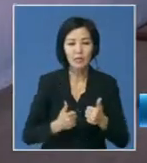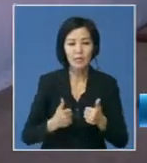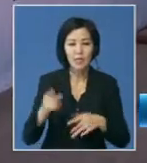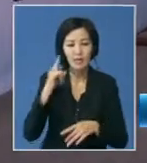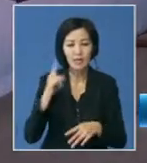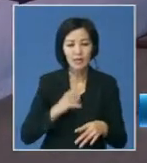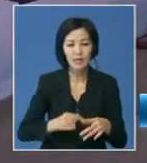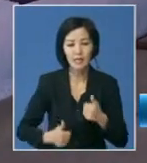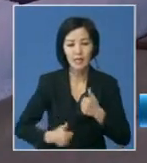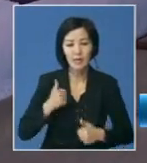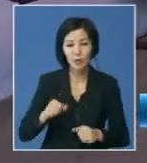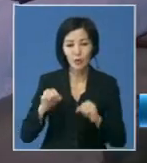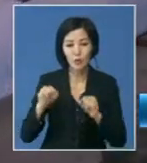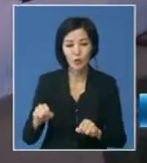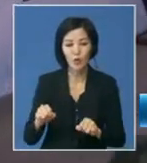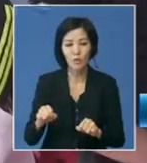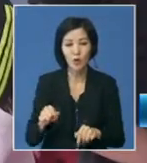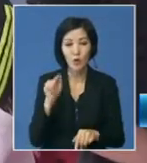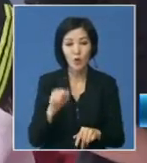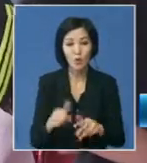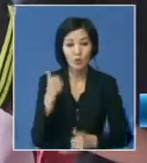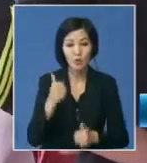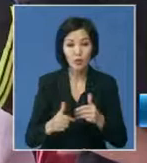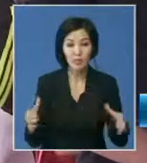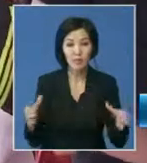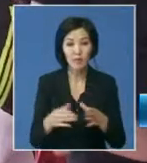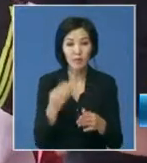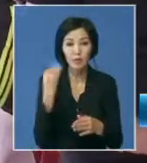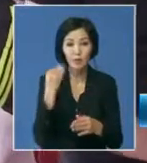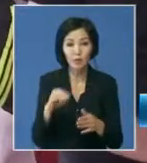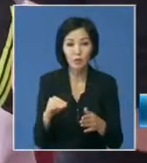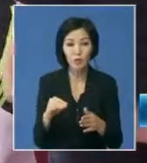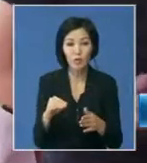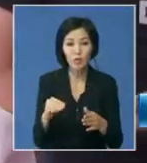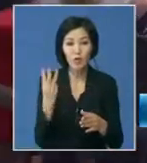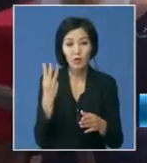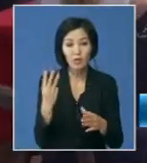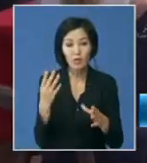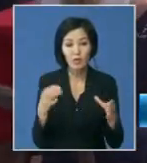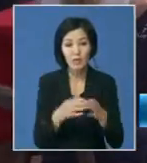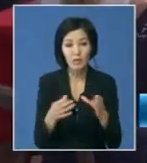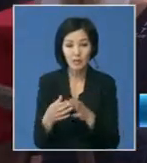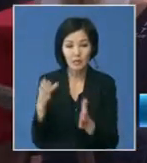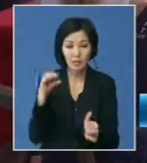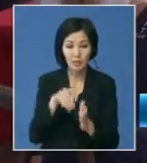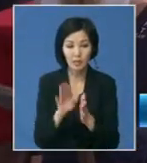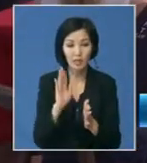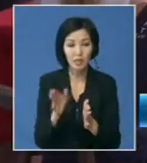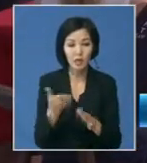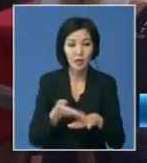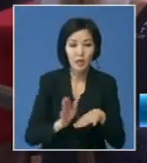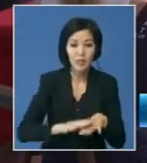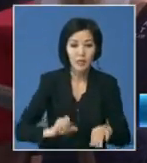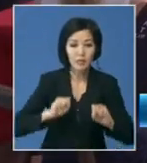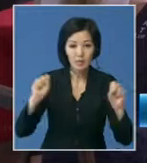абыроймен қорғап жүр. Олар осы жарыста да командалық есепте үздік үштіктен көрінуді жоспарлаған. Ол мақсатты орындау жергілікті зілтеміршілердің қолынан